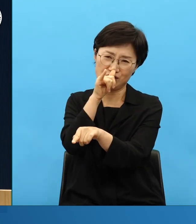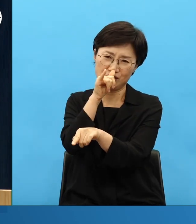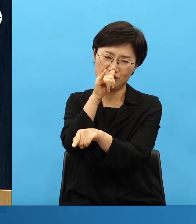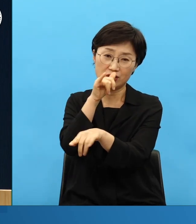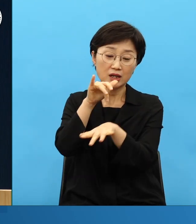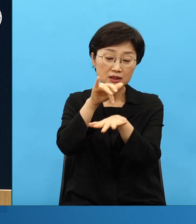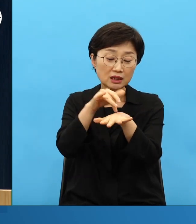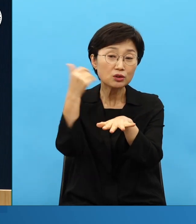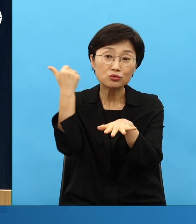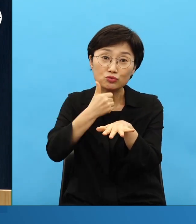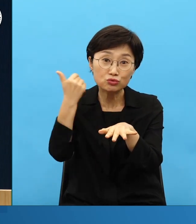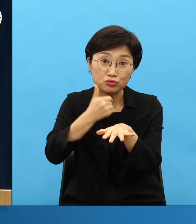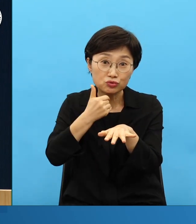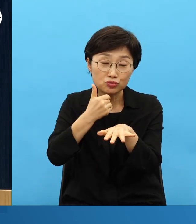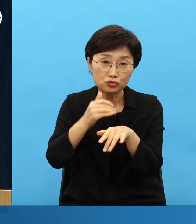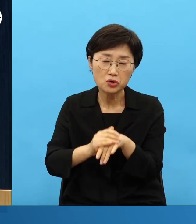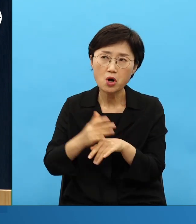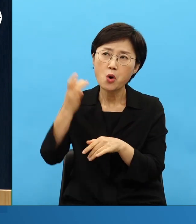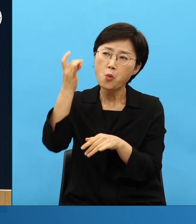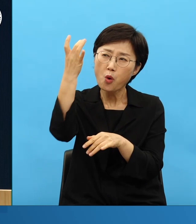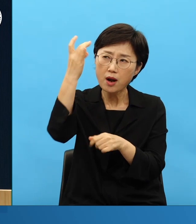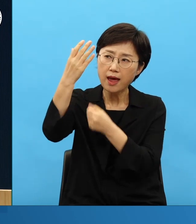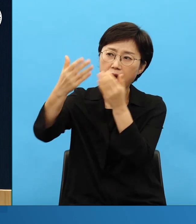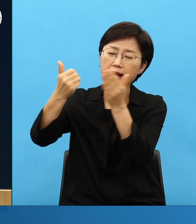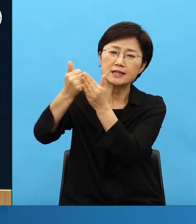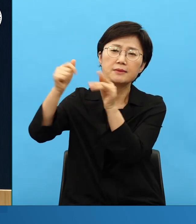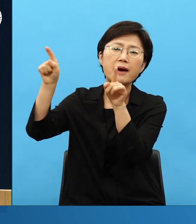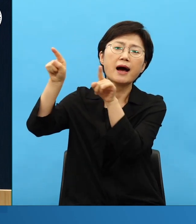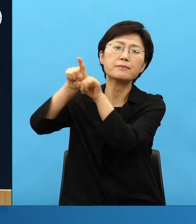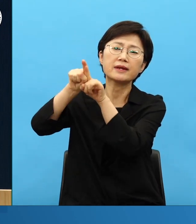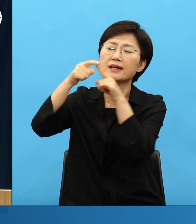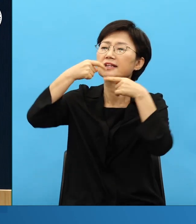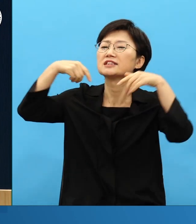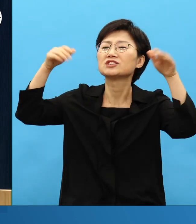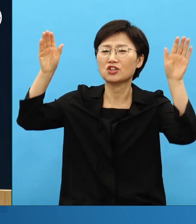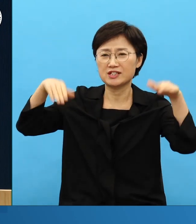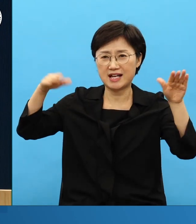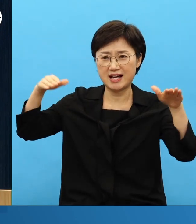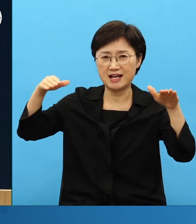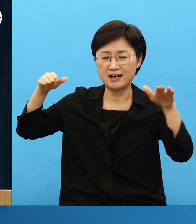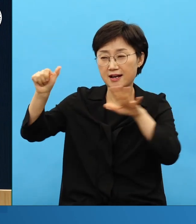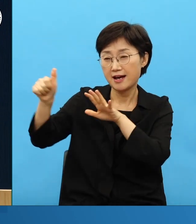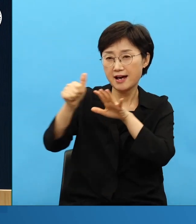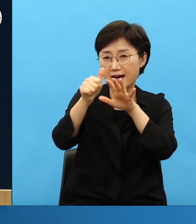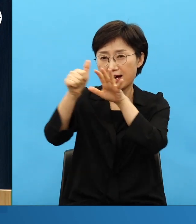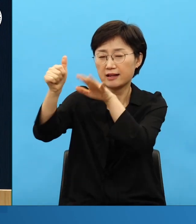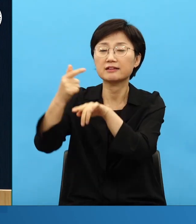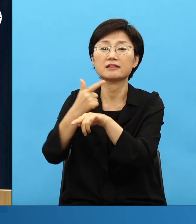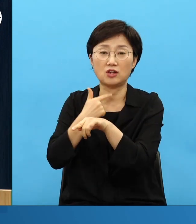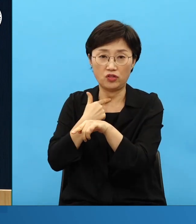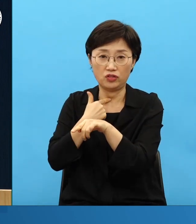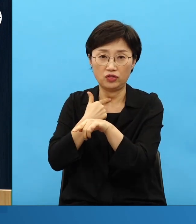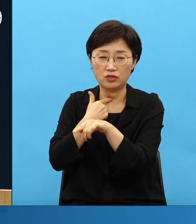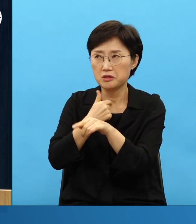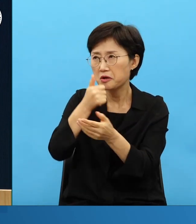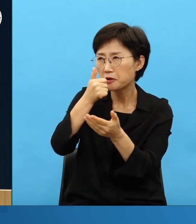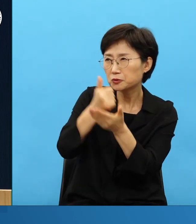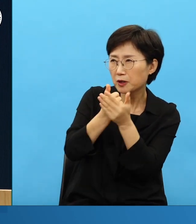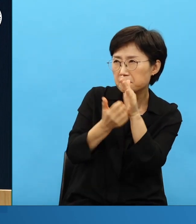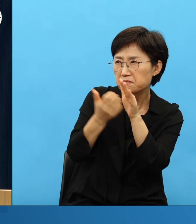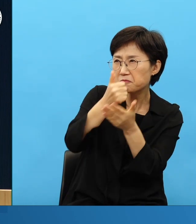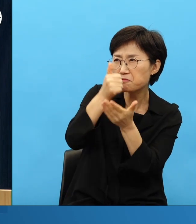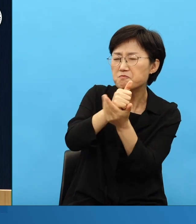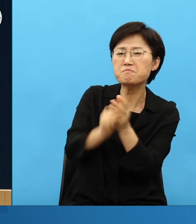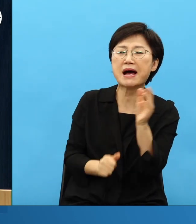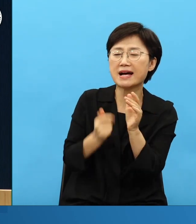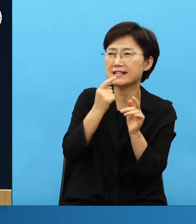찬양을 담당하던 천사였다. 이렇게 우리는 알고 있습니다. An angel of God charged with praise actually fell away from